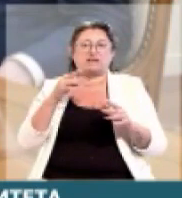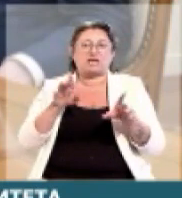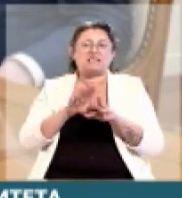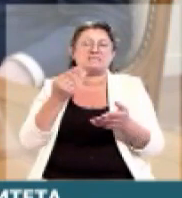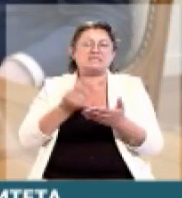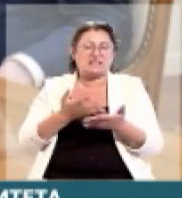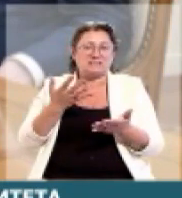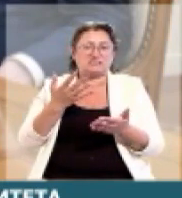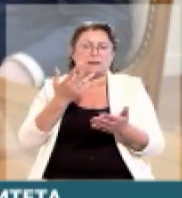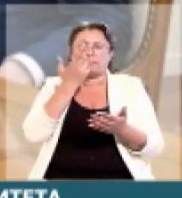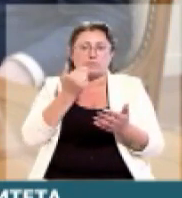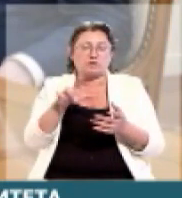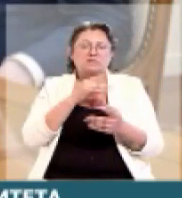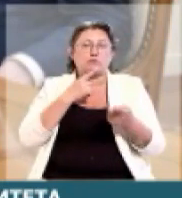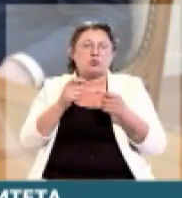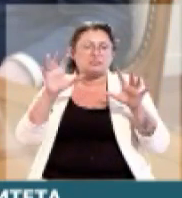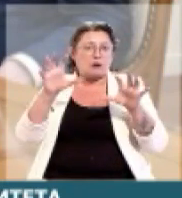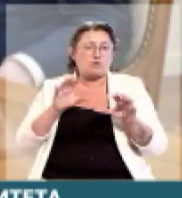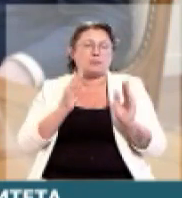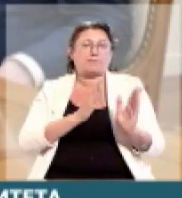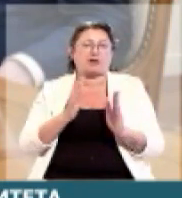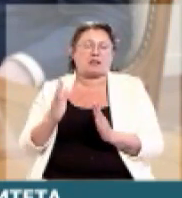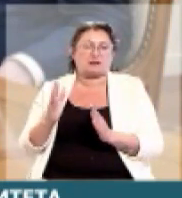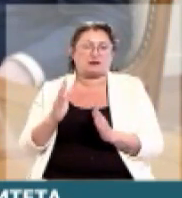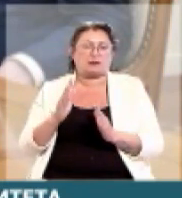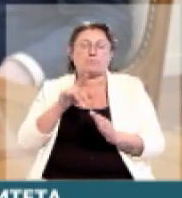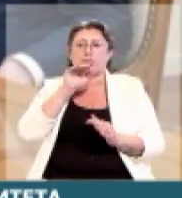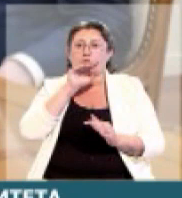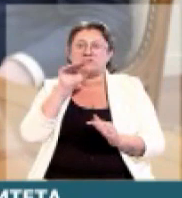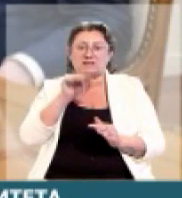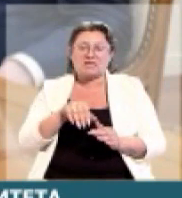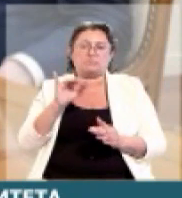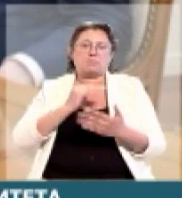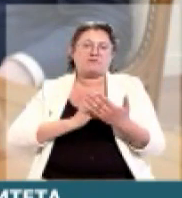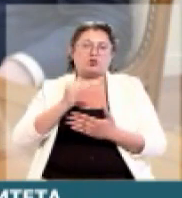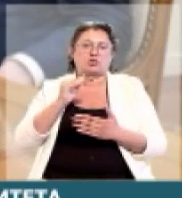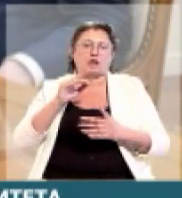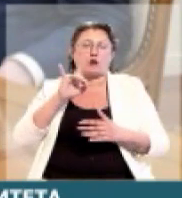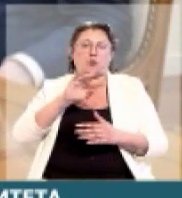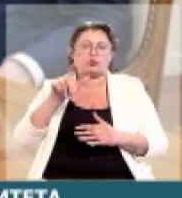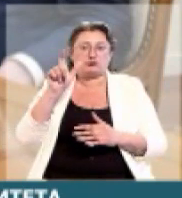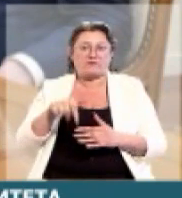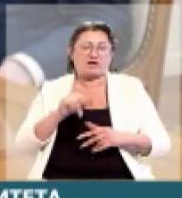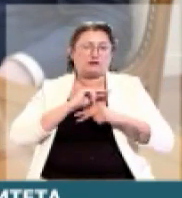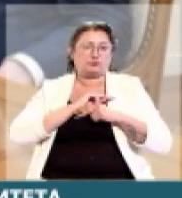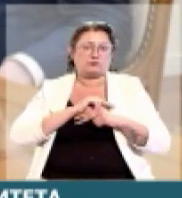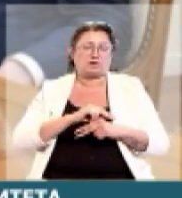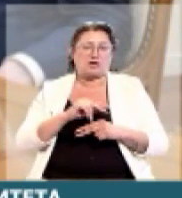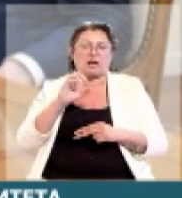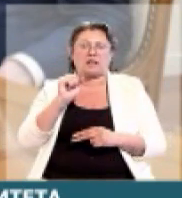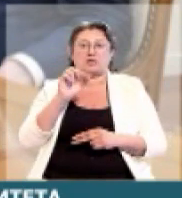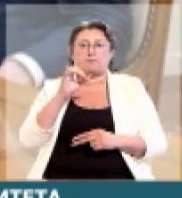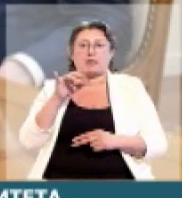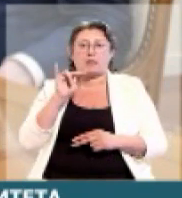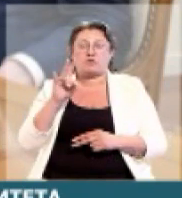таких ценностей, как соблюдение закона и порядка, профессионализм и возвышение роли человека труда. Алихан